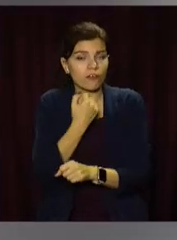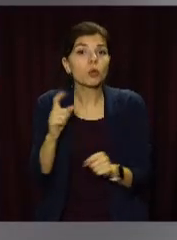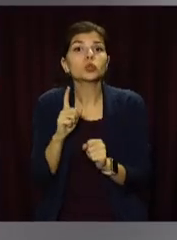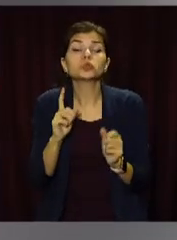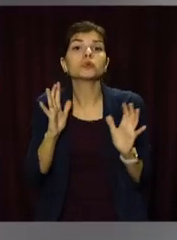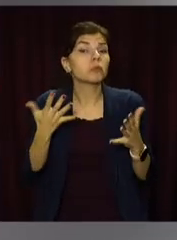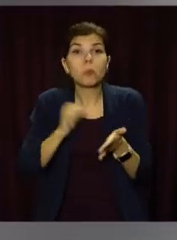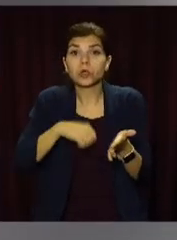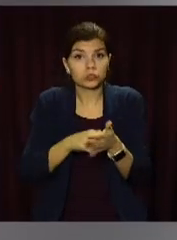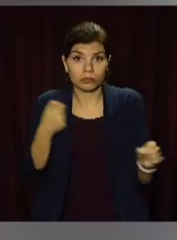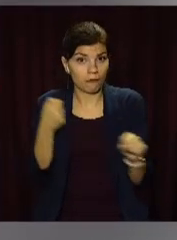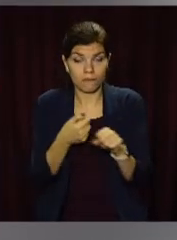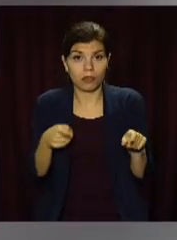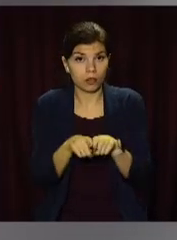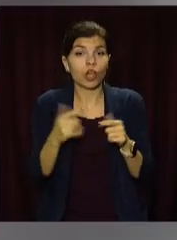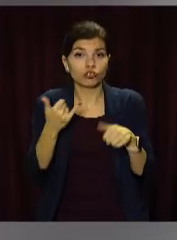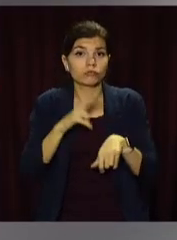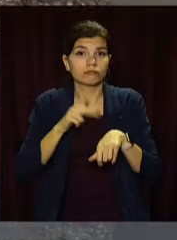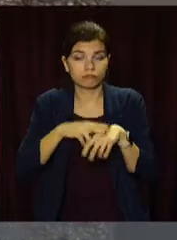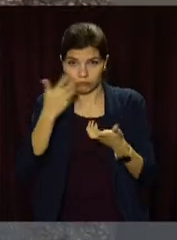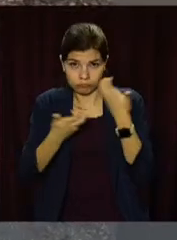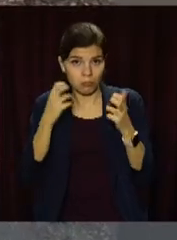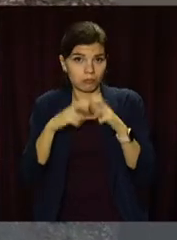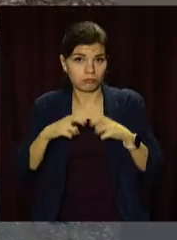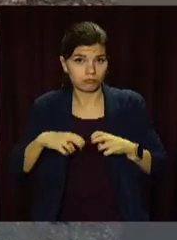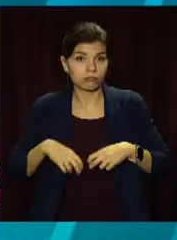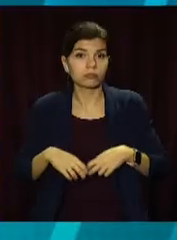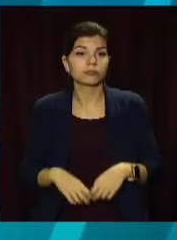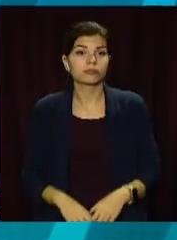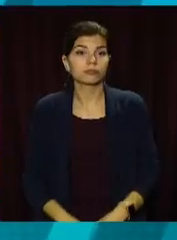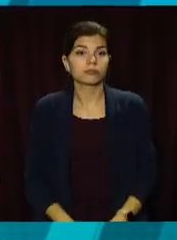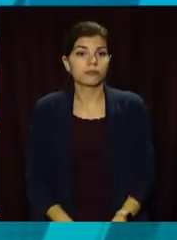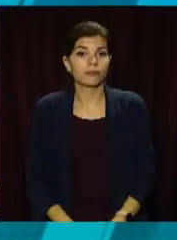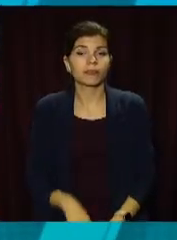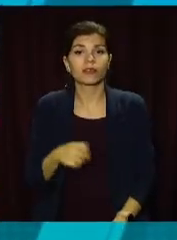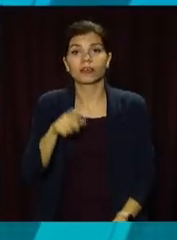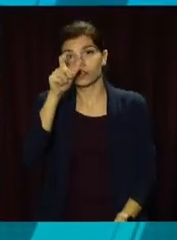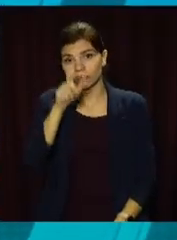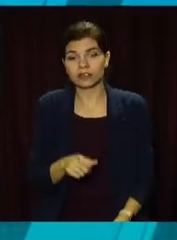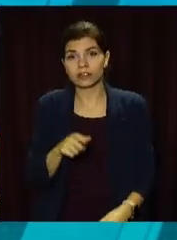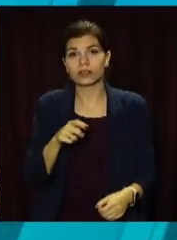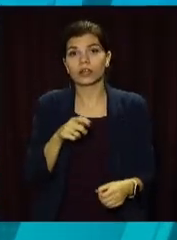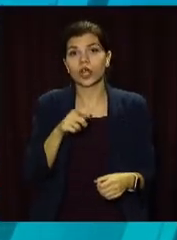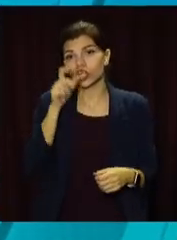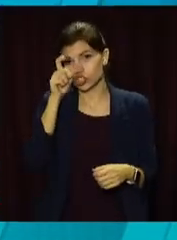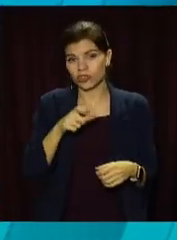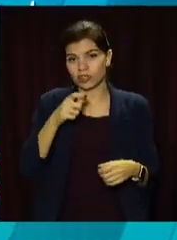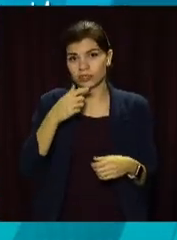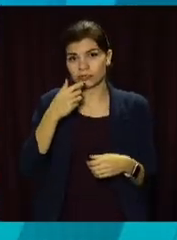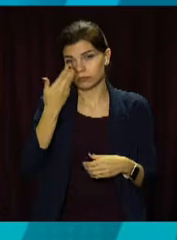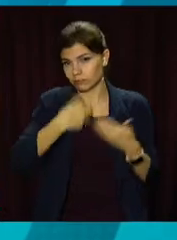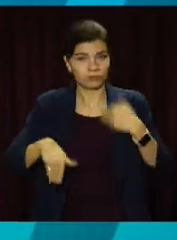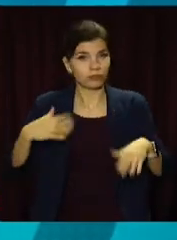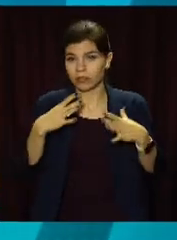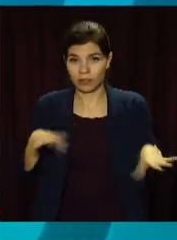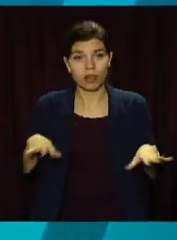стало причиною аварії, наразі з'ясовують правоохоронці. Вирізати водія не прийшлося, тому що він